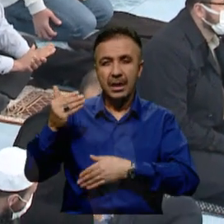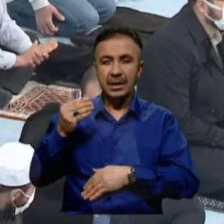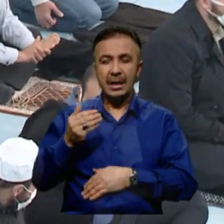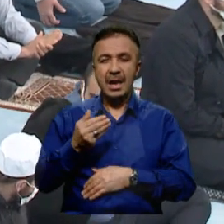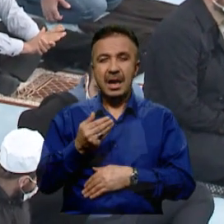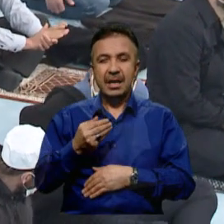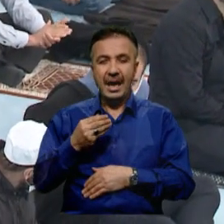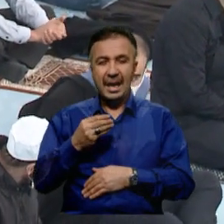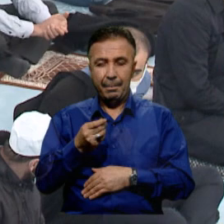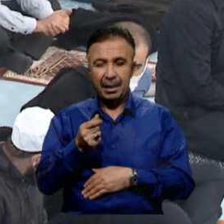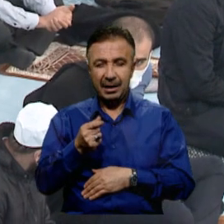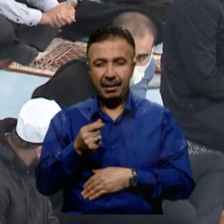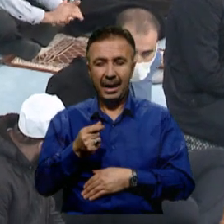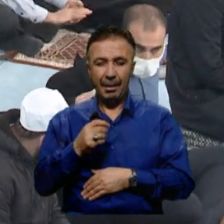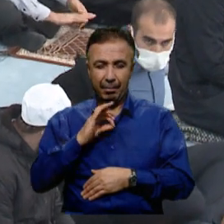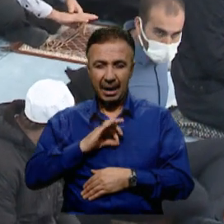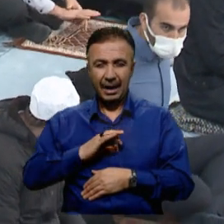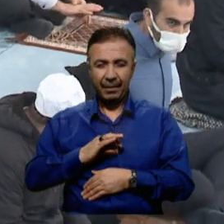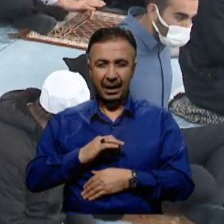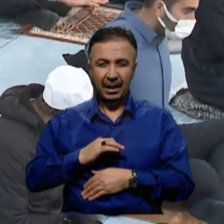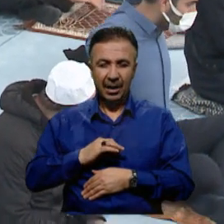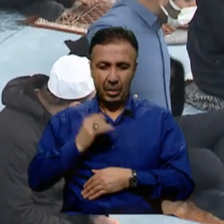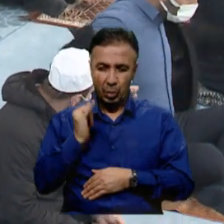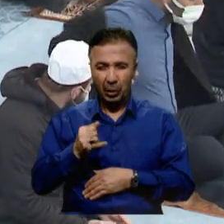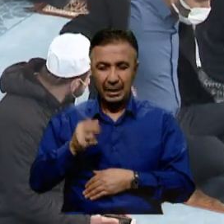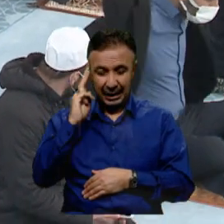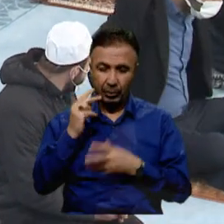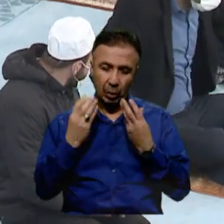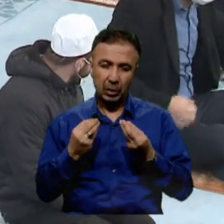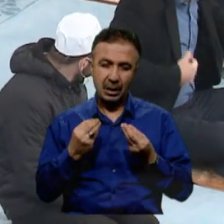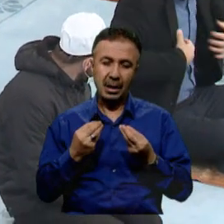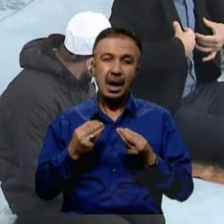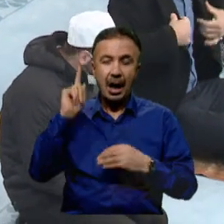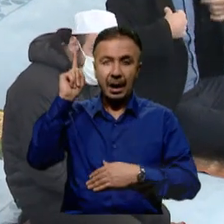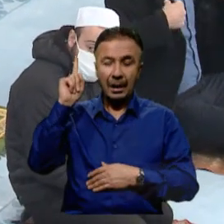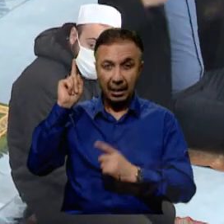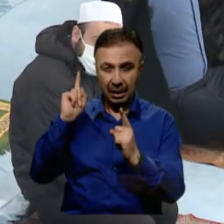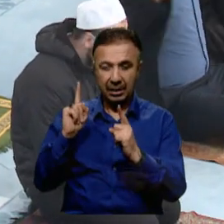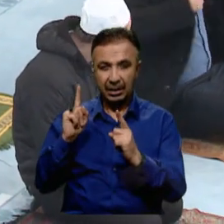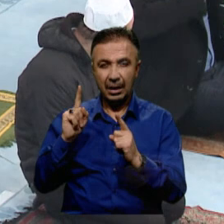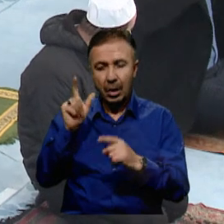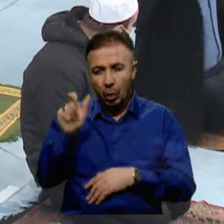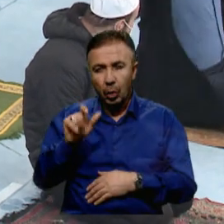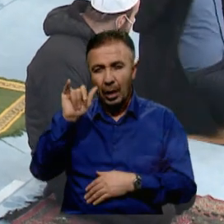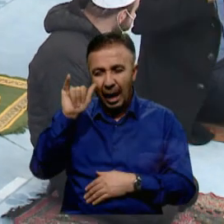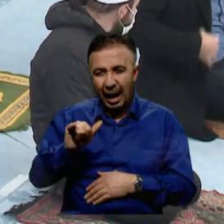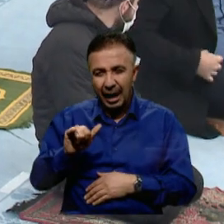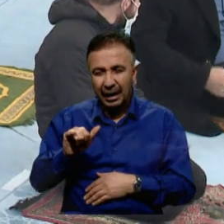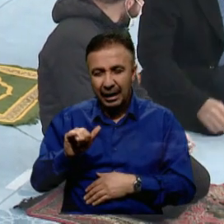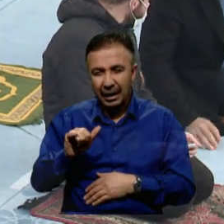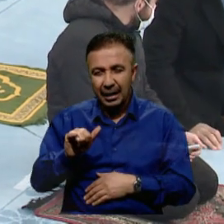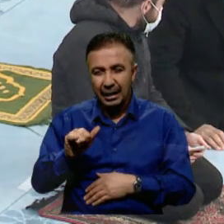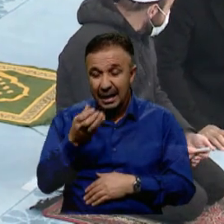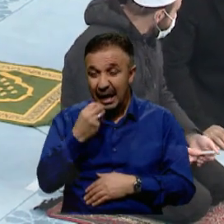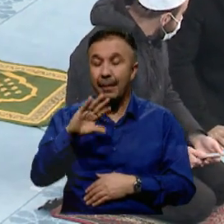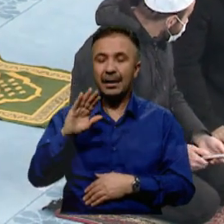namazımızı hakkıyla eda edersek, namaz kılarken Allah'ın huzuruna kul haklarından arınmış olarak çıkarsak, 5 vakit namazımızı